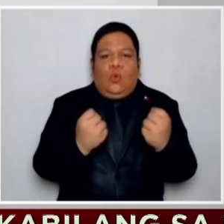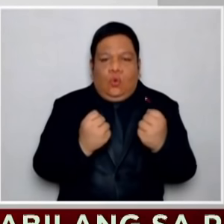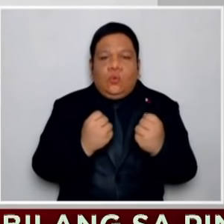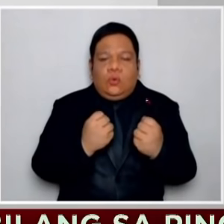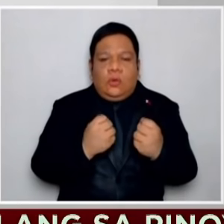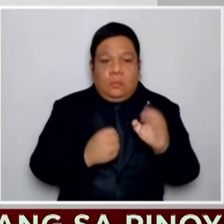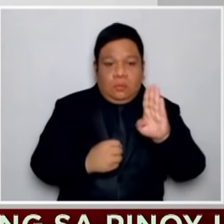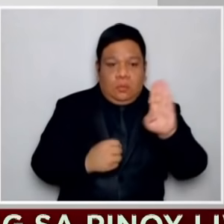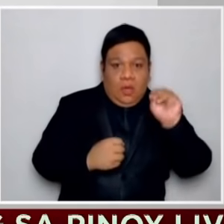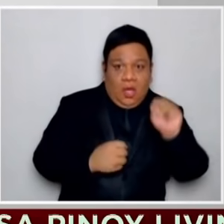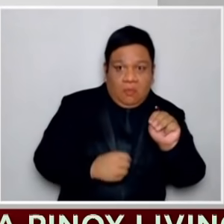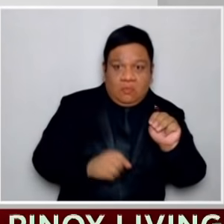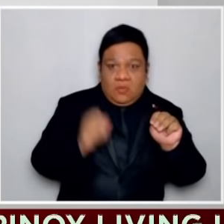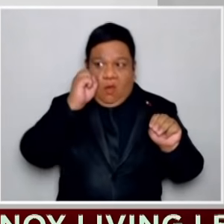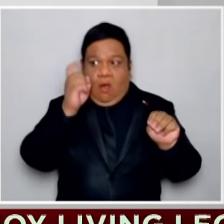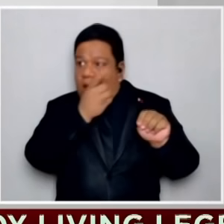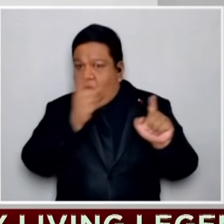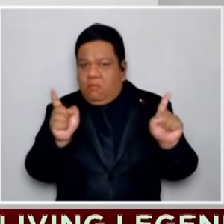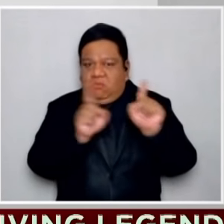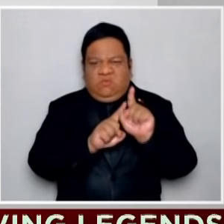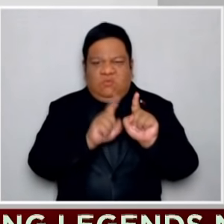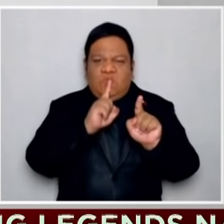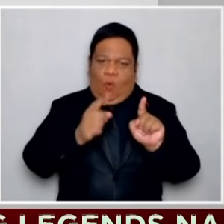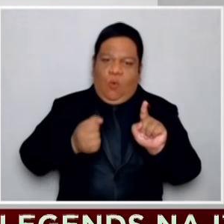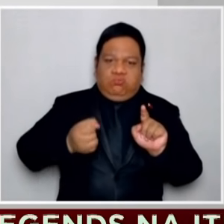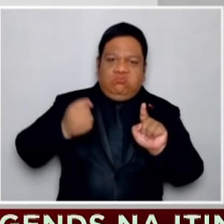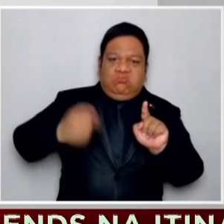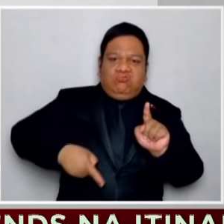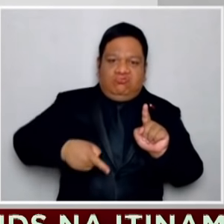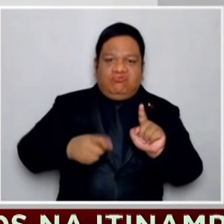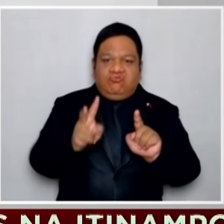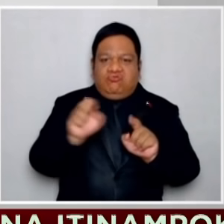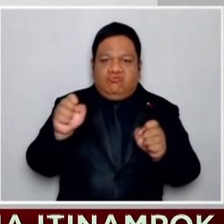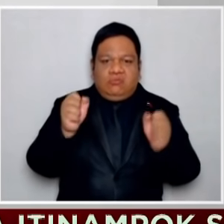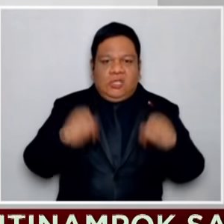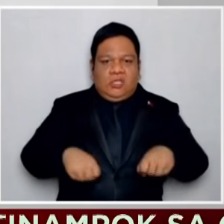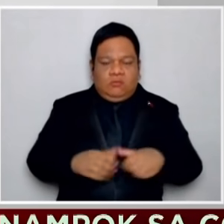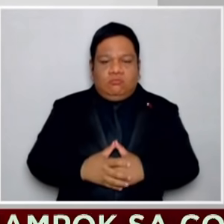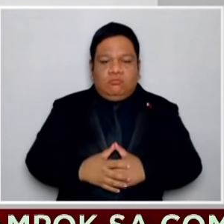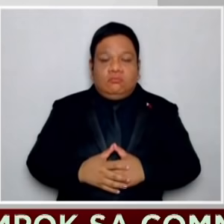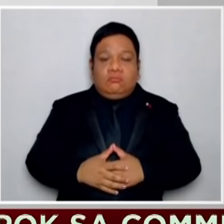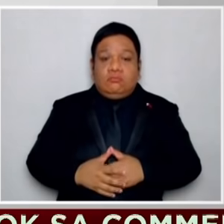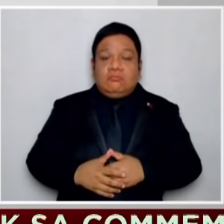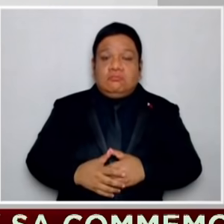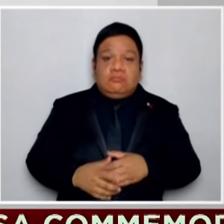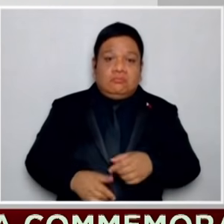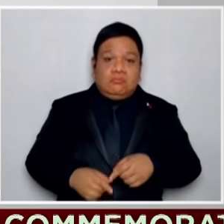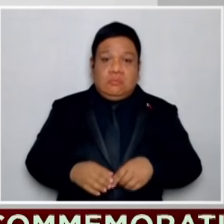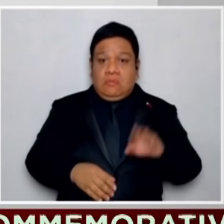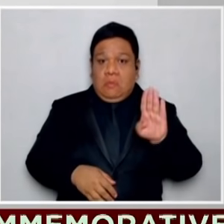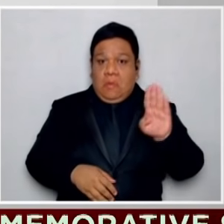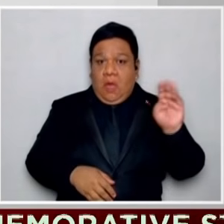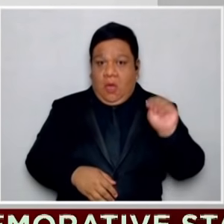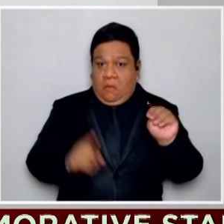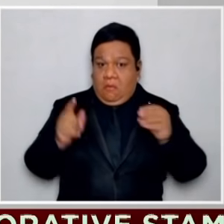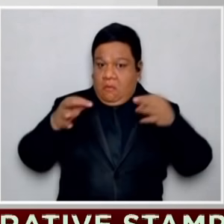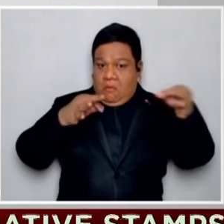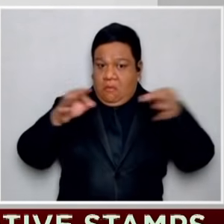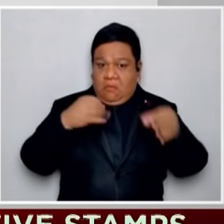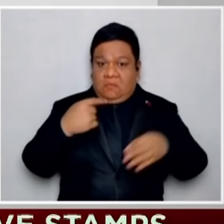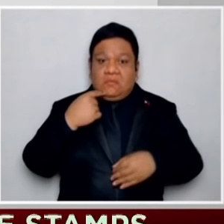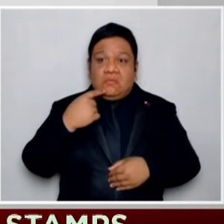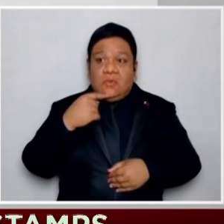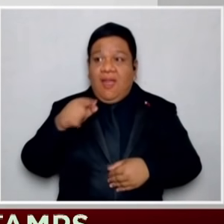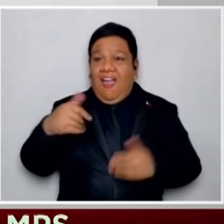na. Nananatili ding kumpiyansa si Marcos na hindi uusad ang mga petisyon para kanselahin ang kanyang kandidatura na base